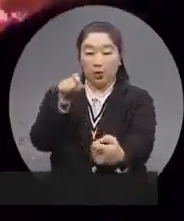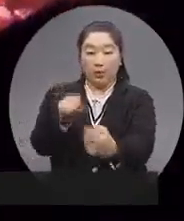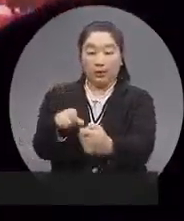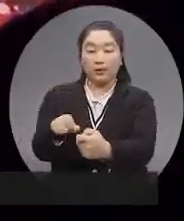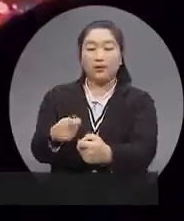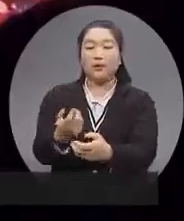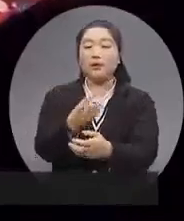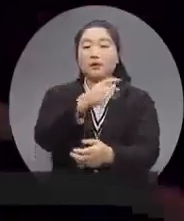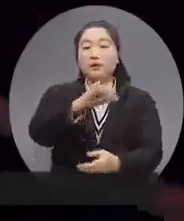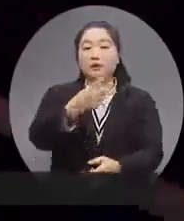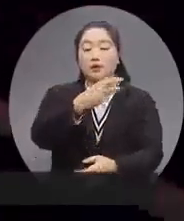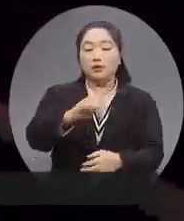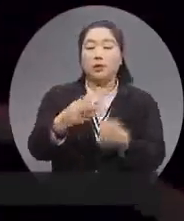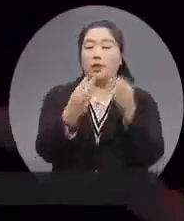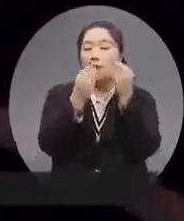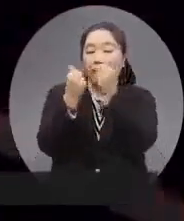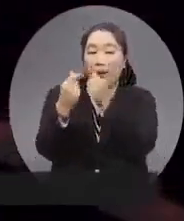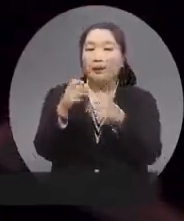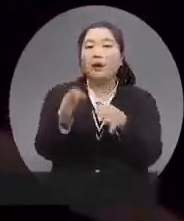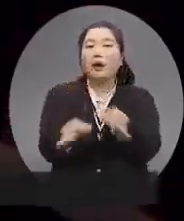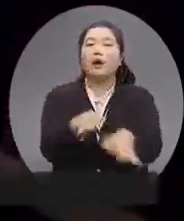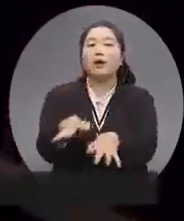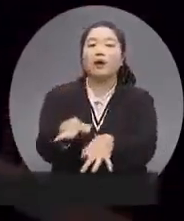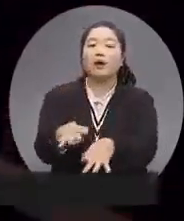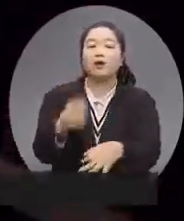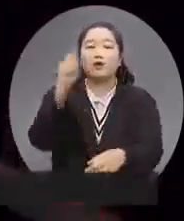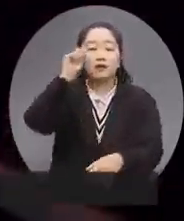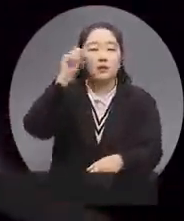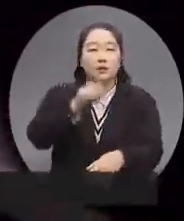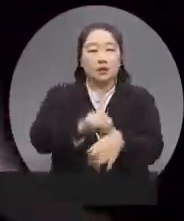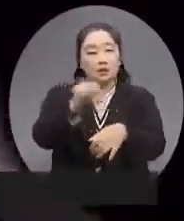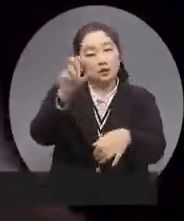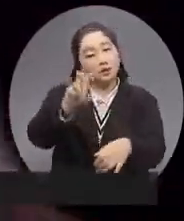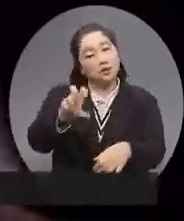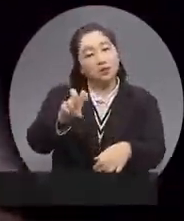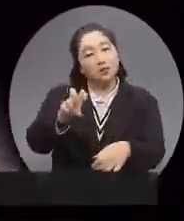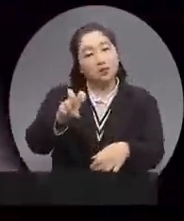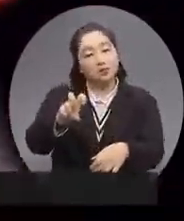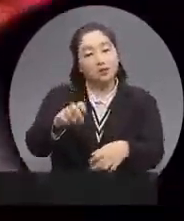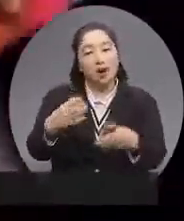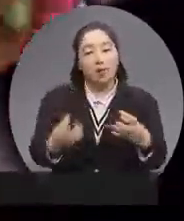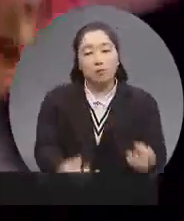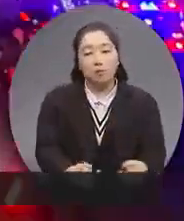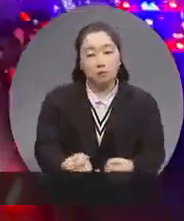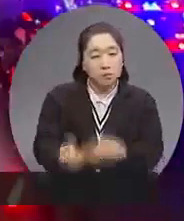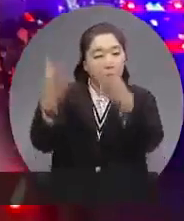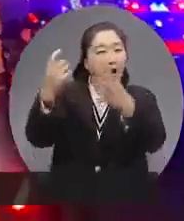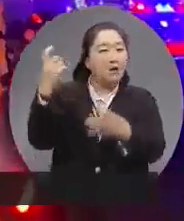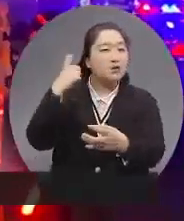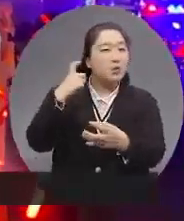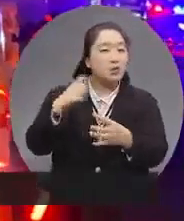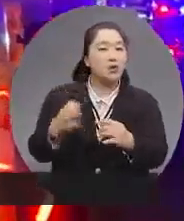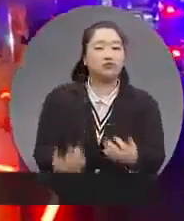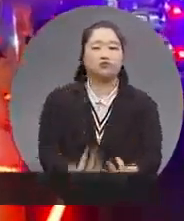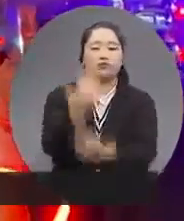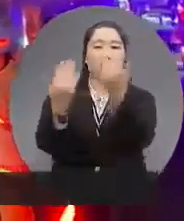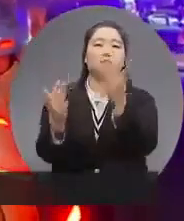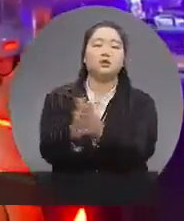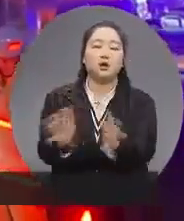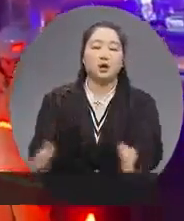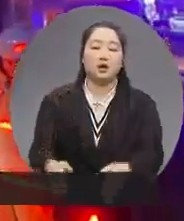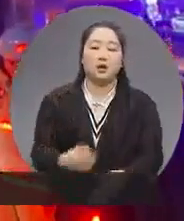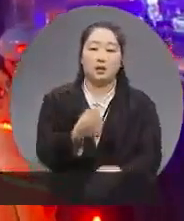의림동에 한 좌파점 새벽 5시 20분쯤 폭발음과 함께 불길이 시작됐습니다 소형